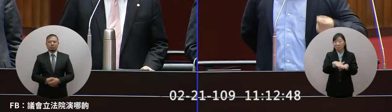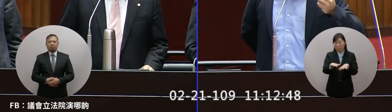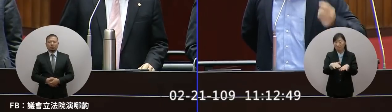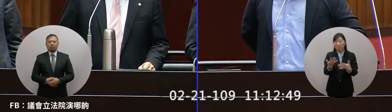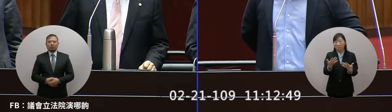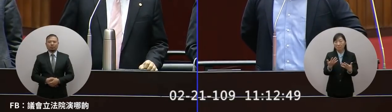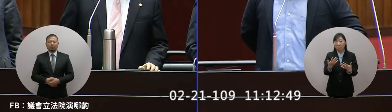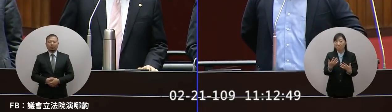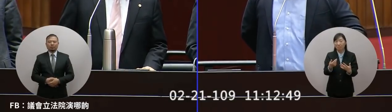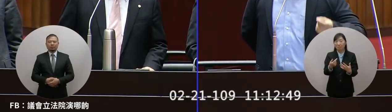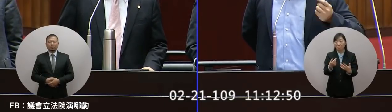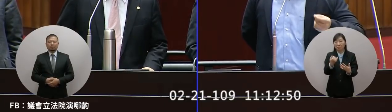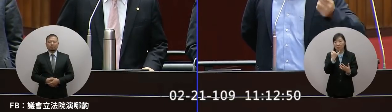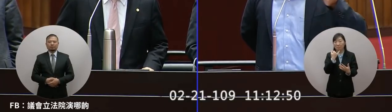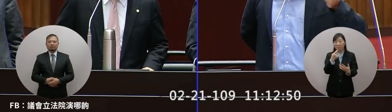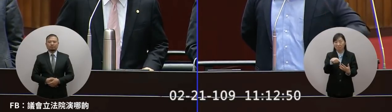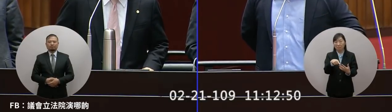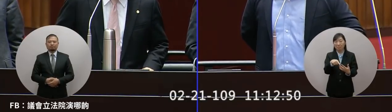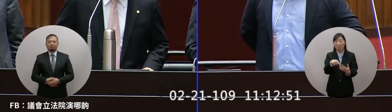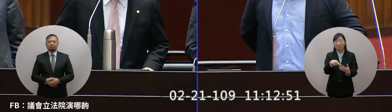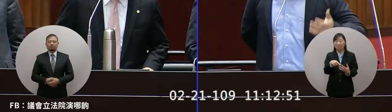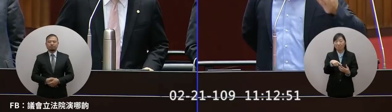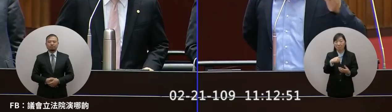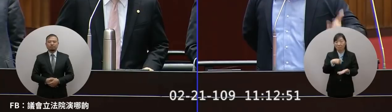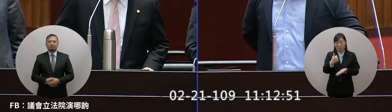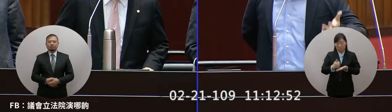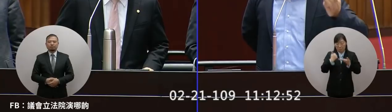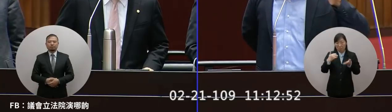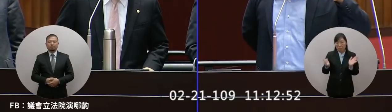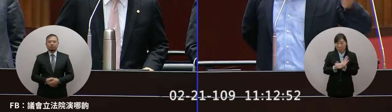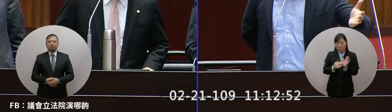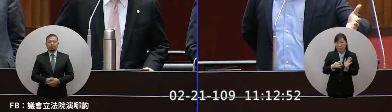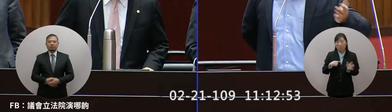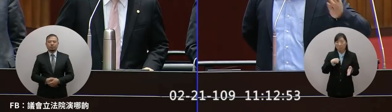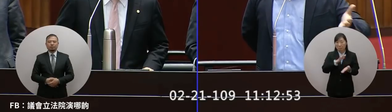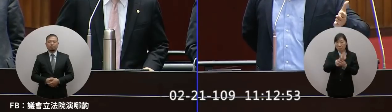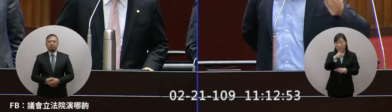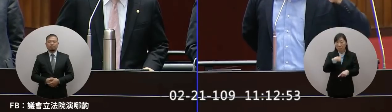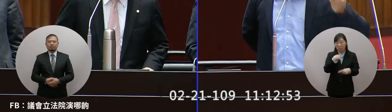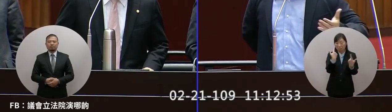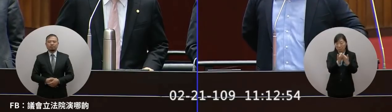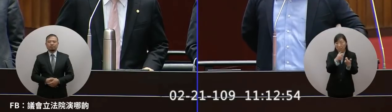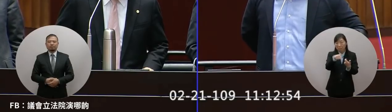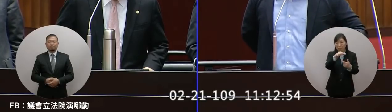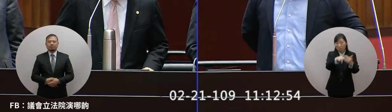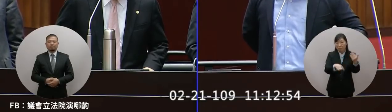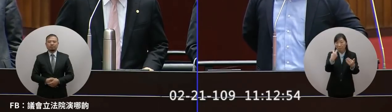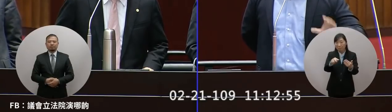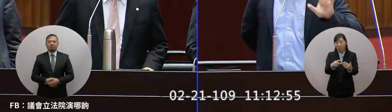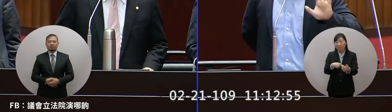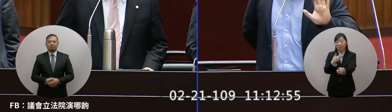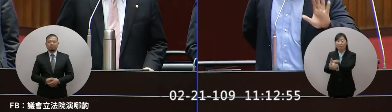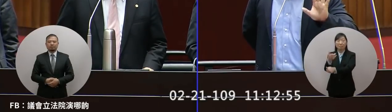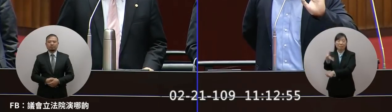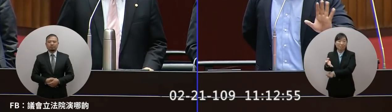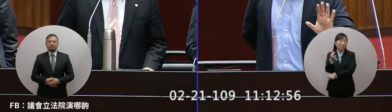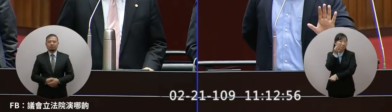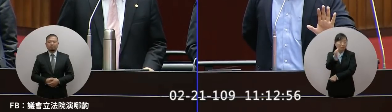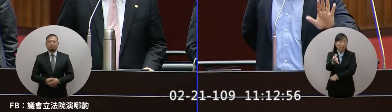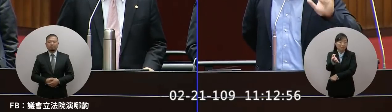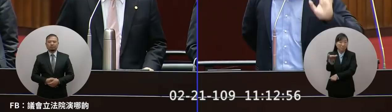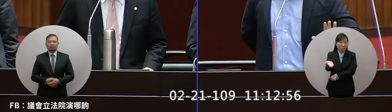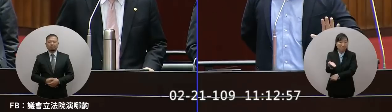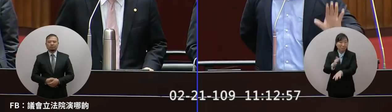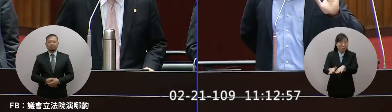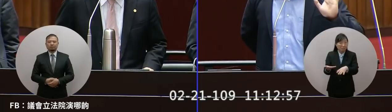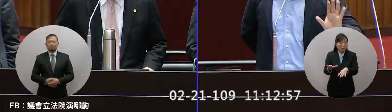企业，它能够受到这样的这个奖励之后，然后有这个给企业给这个员工薪水哈。好，那这个部